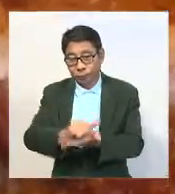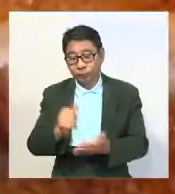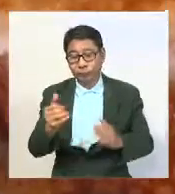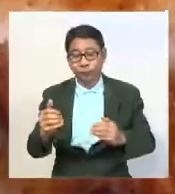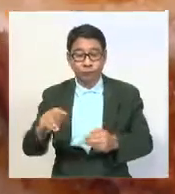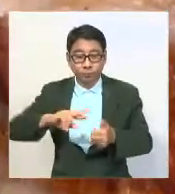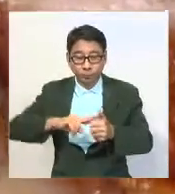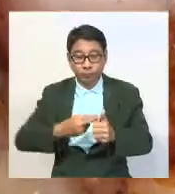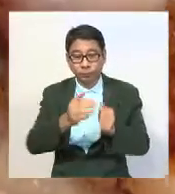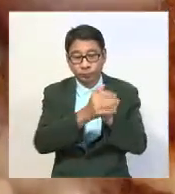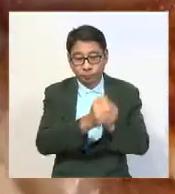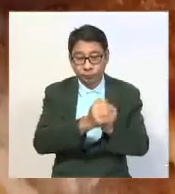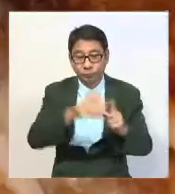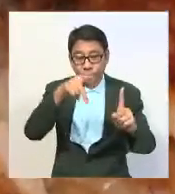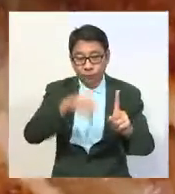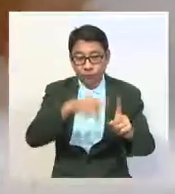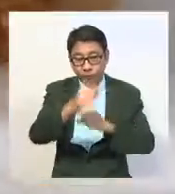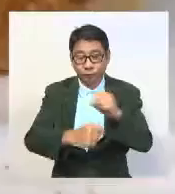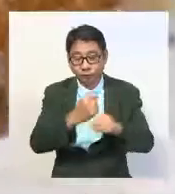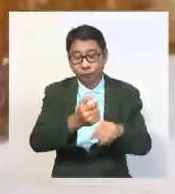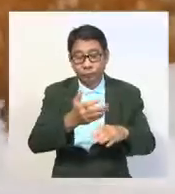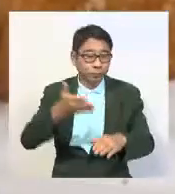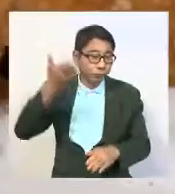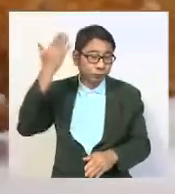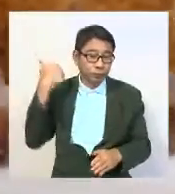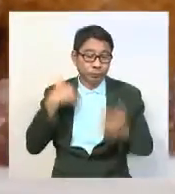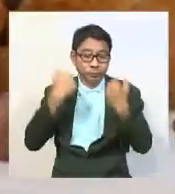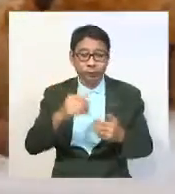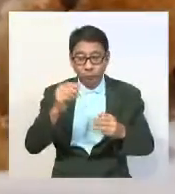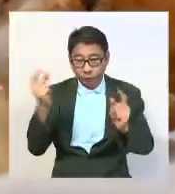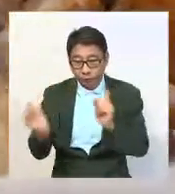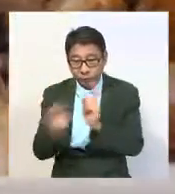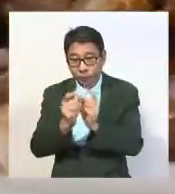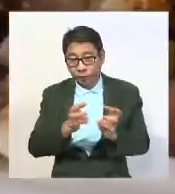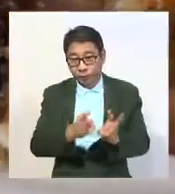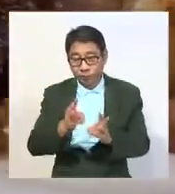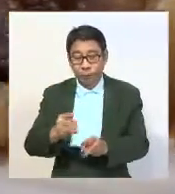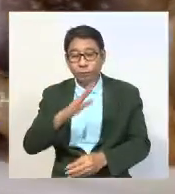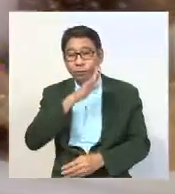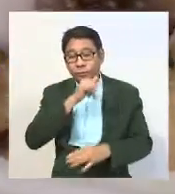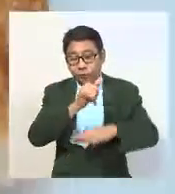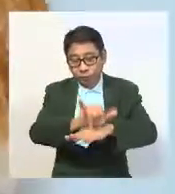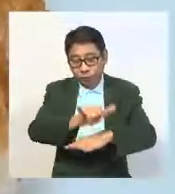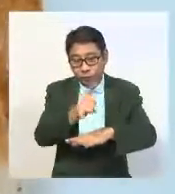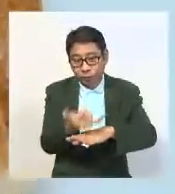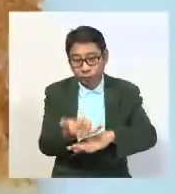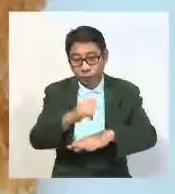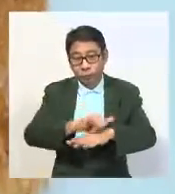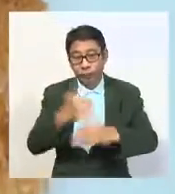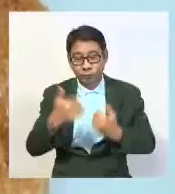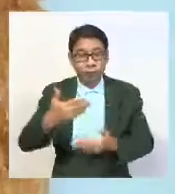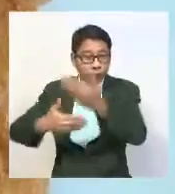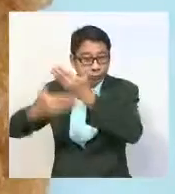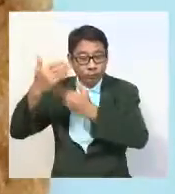ศจีนเมื่อกว่า 1,000 ปีมาแล้วในสมัยราชวงศ์ถังโดยมีการค้นพบวิธีการย่างหมูแบบบังเอิญหรือฮ่องเต้ยุ